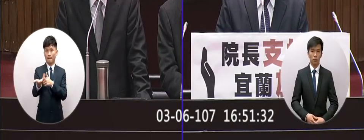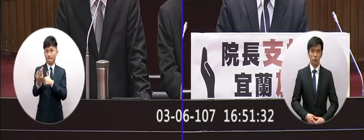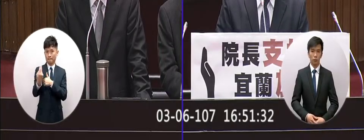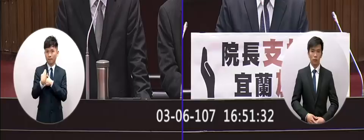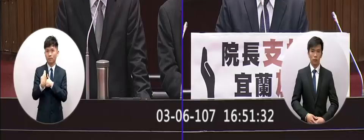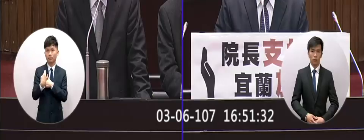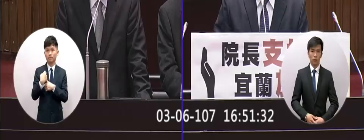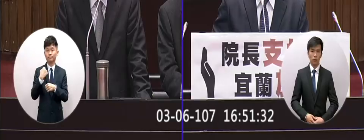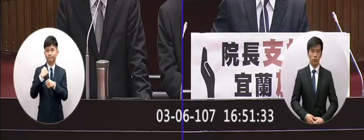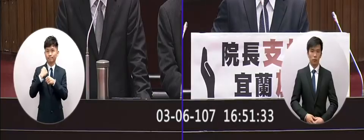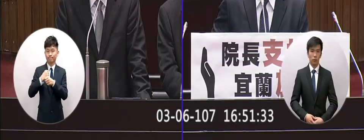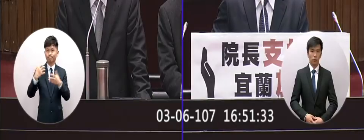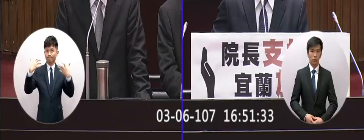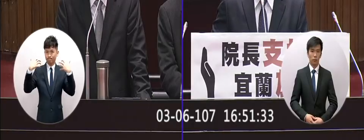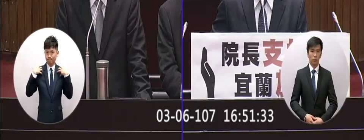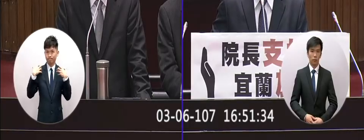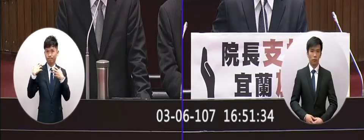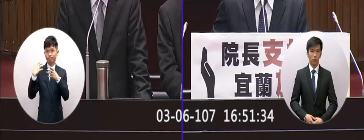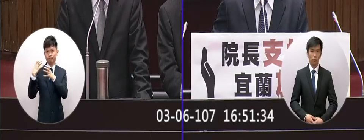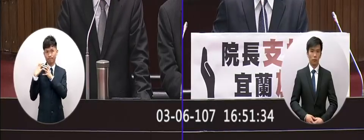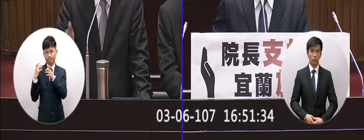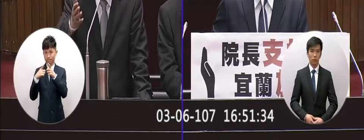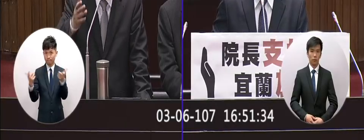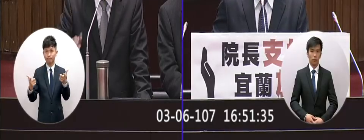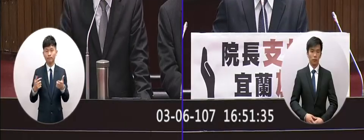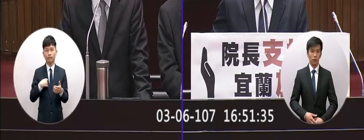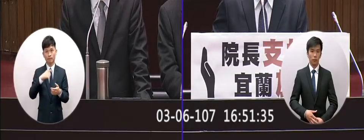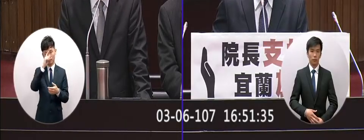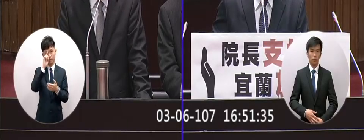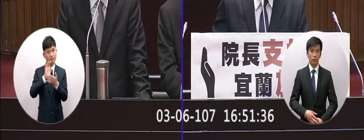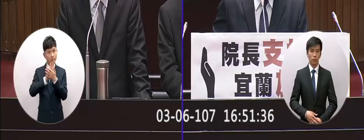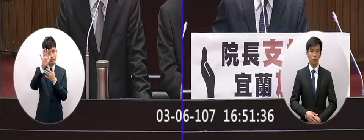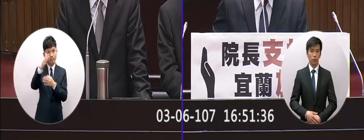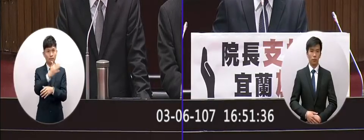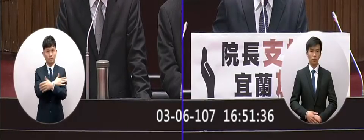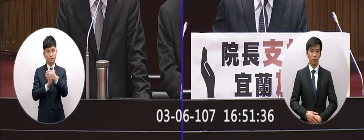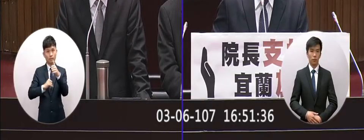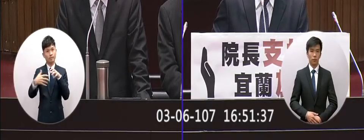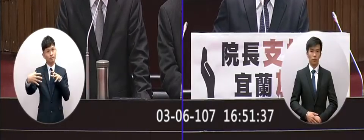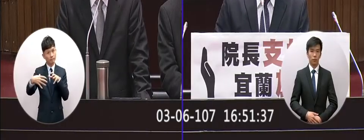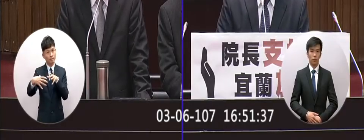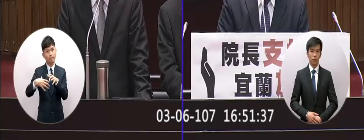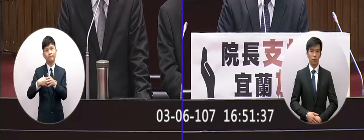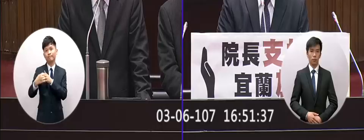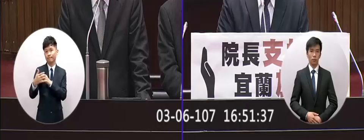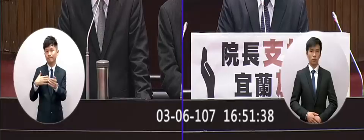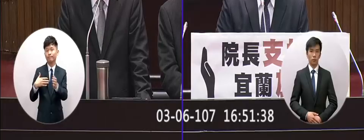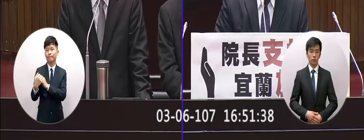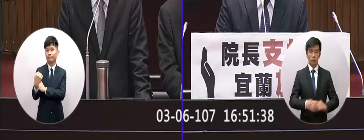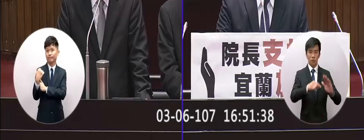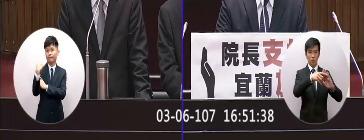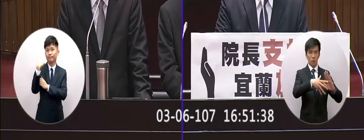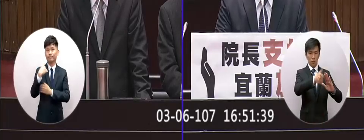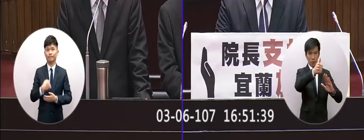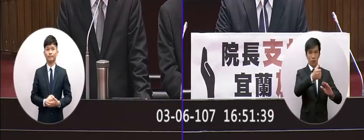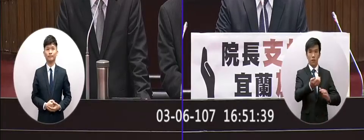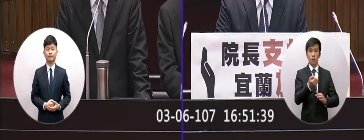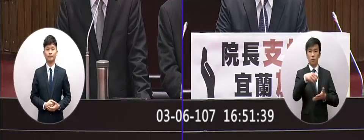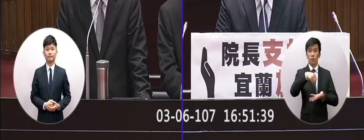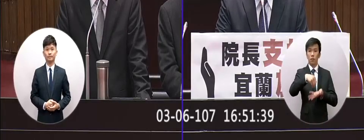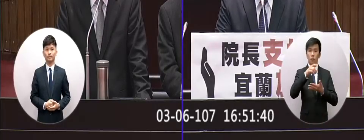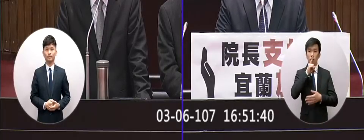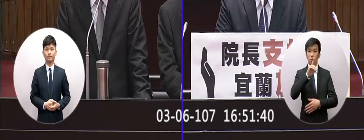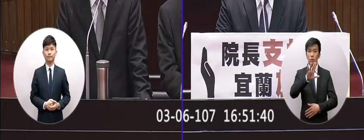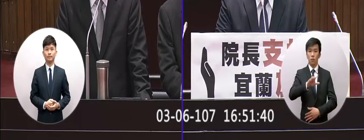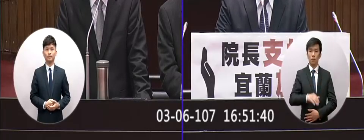作，责任非常的重啊。我也希望未来有机会跟陈委员一起努力。 院长，刚刚你有提到中